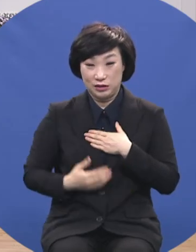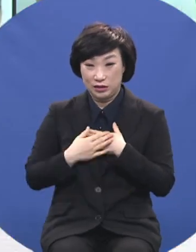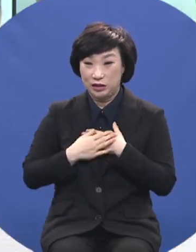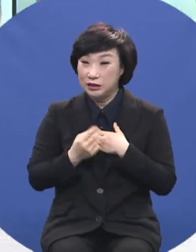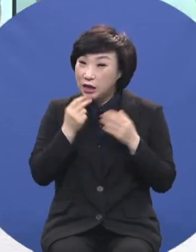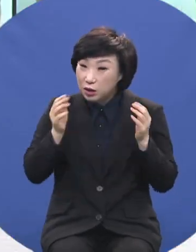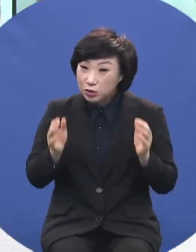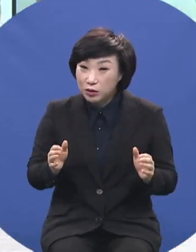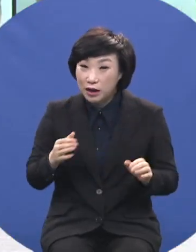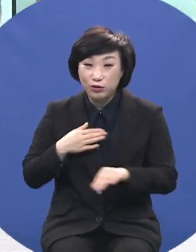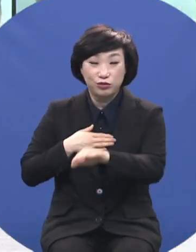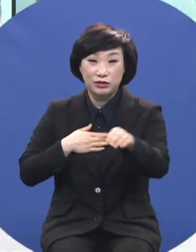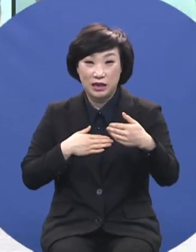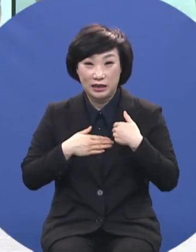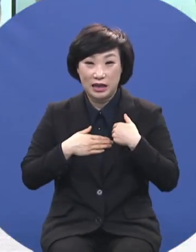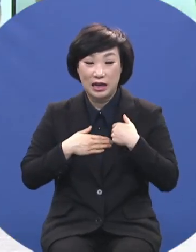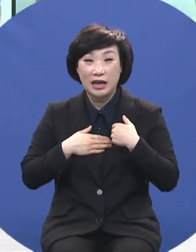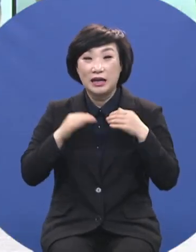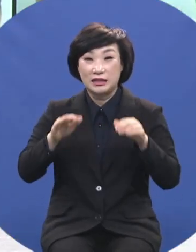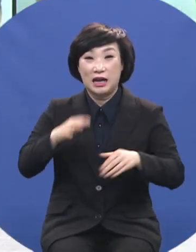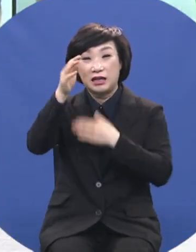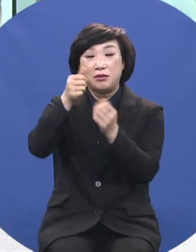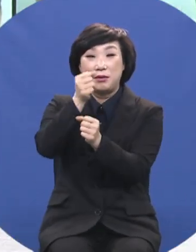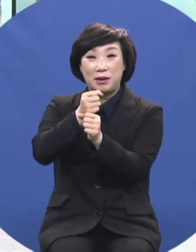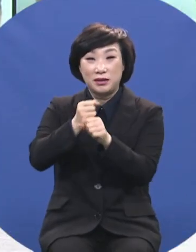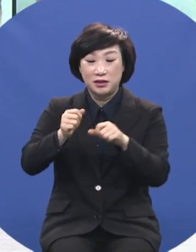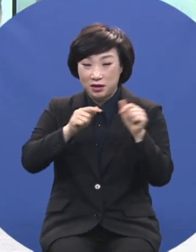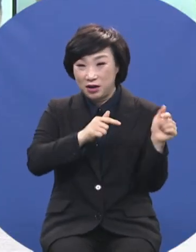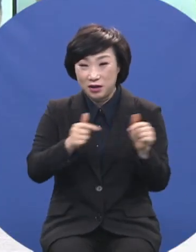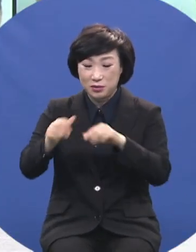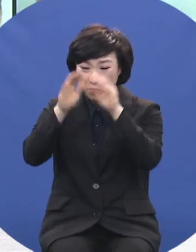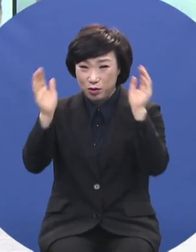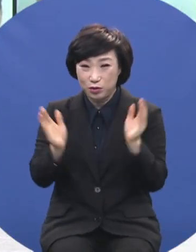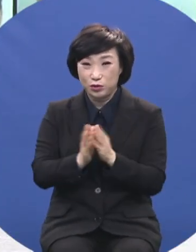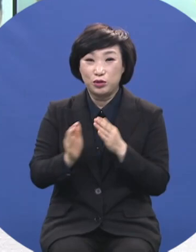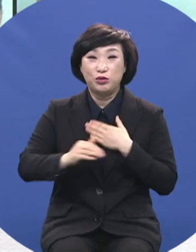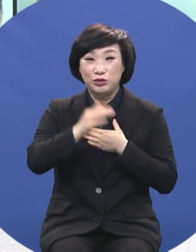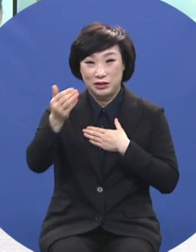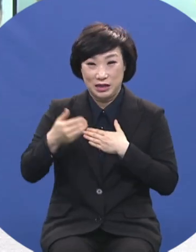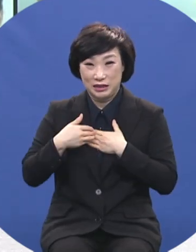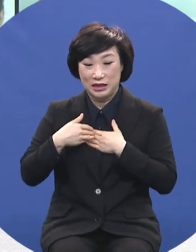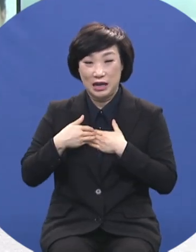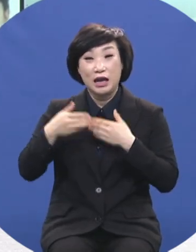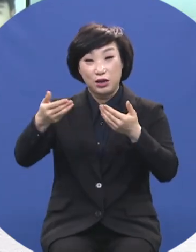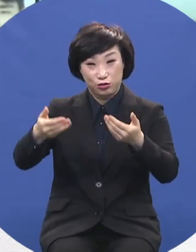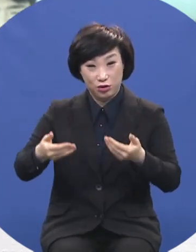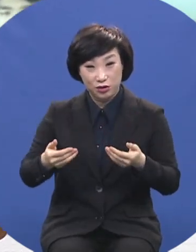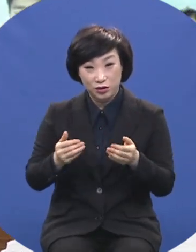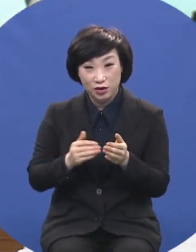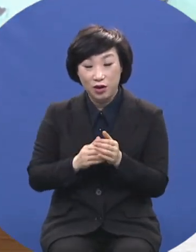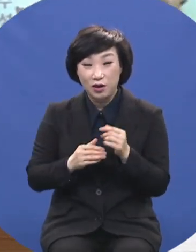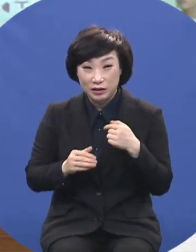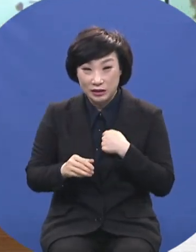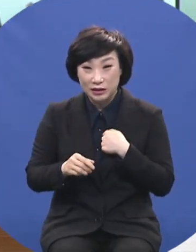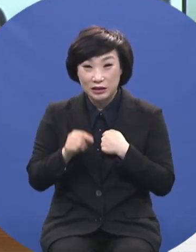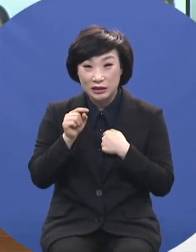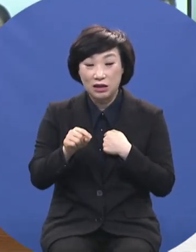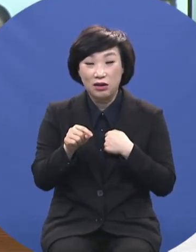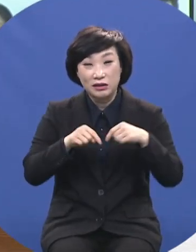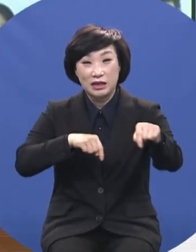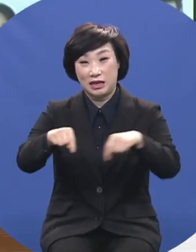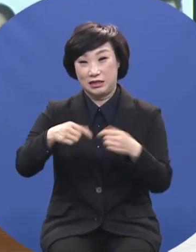때 하나님이 지은 모든 것들을 다 우리에게 주셨는데, 그것들을 다스리는